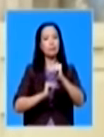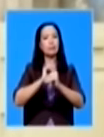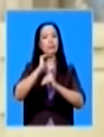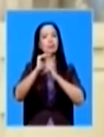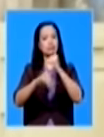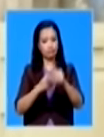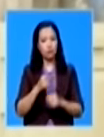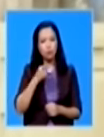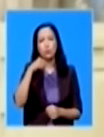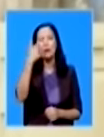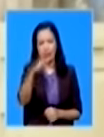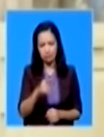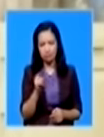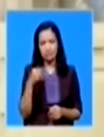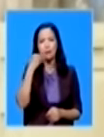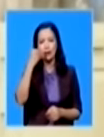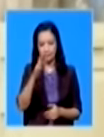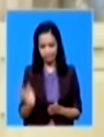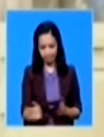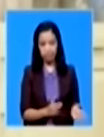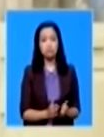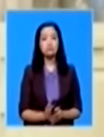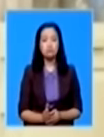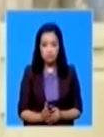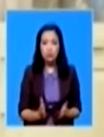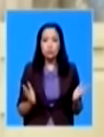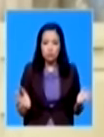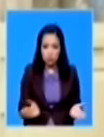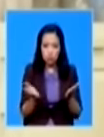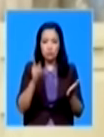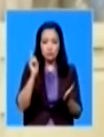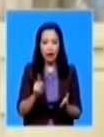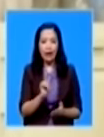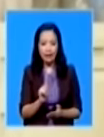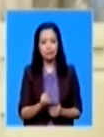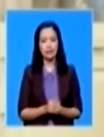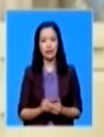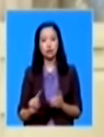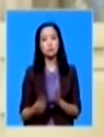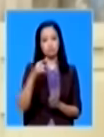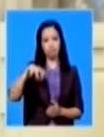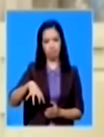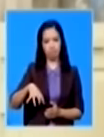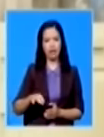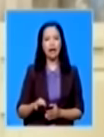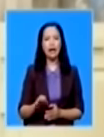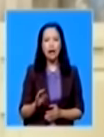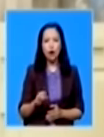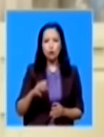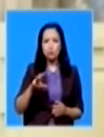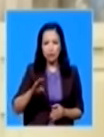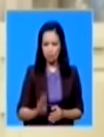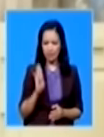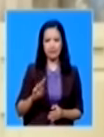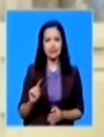นั้นพูดไปแล้วหลายครั้งแล้วต่อไปก็ต้องส่งเสริมเรียกว่า new startup นะแล้วก็ส่งเสริมผลักดัน5อุตสาหกรรมของ